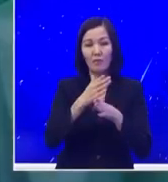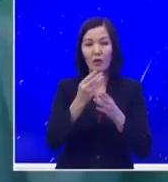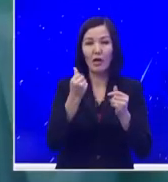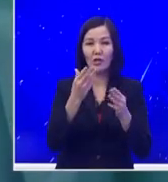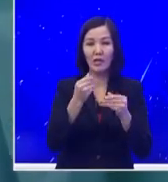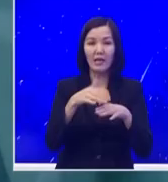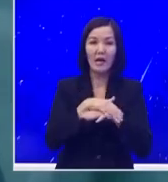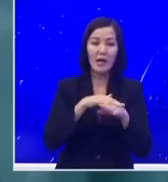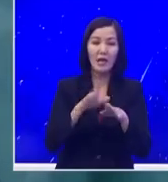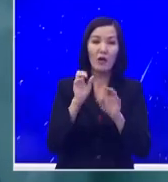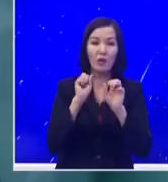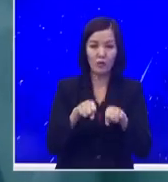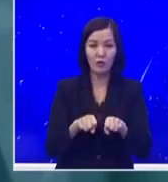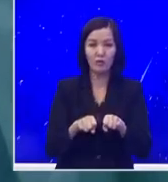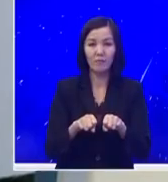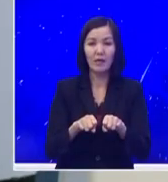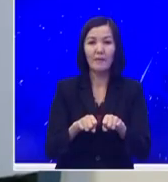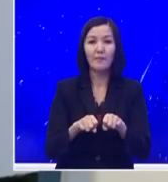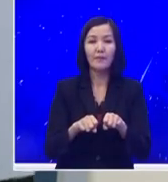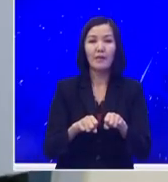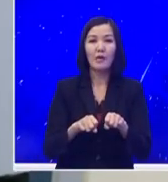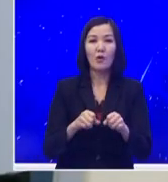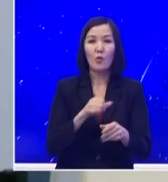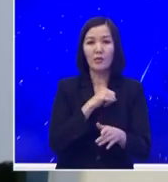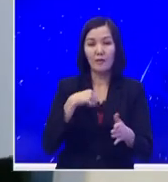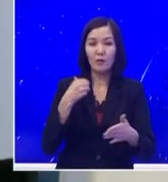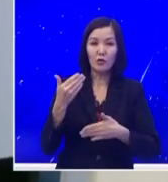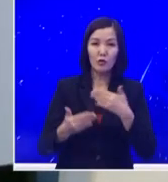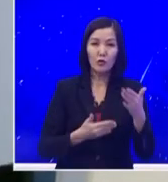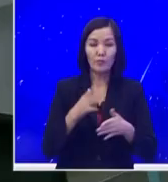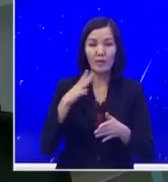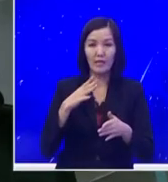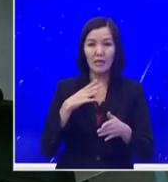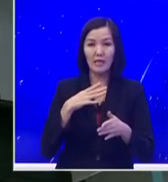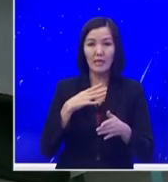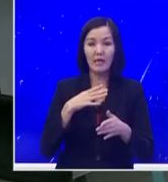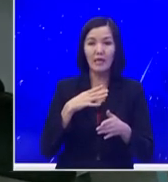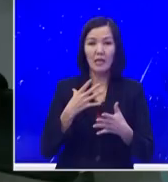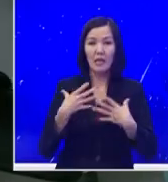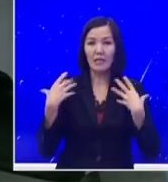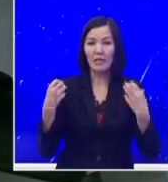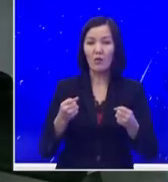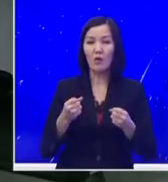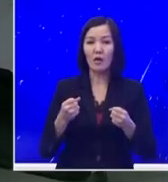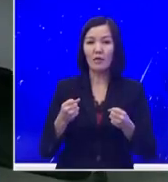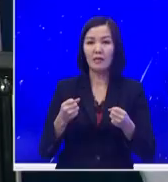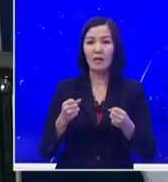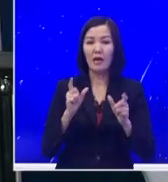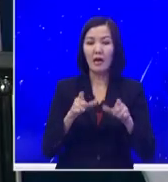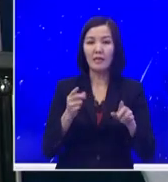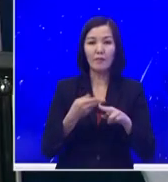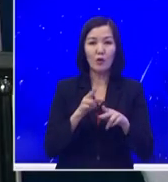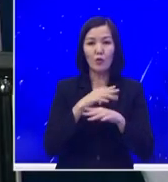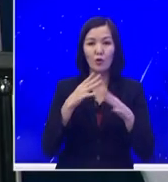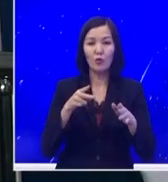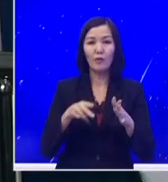нәтижесінде халыққа қол жетімді. Қоспалдақпен келіп тік тұрып кетіп жатады. Науқасының сауыққанынан артық бақыт жоқ, дейді ол.